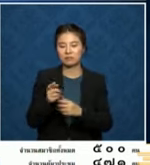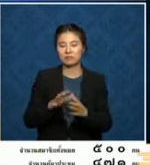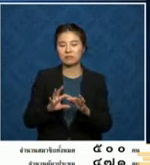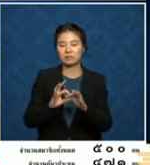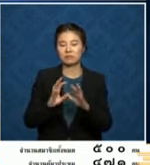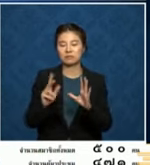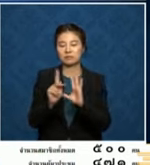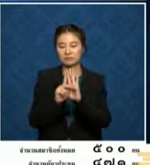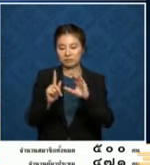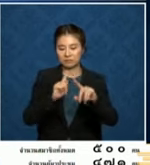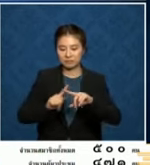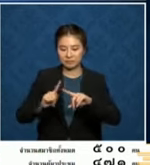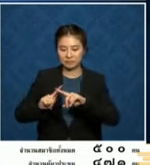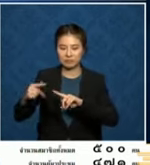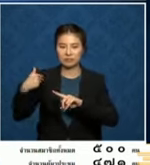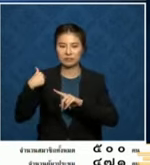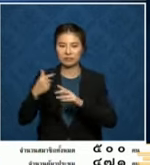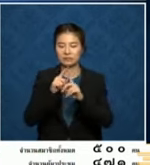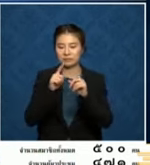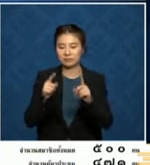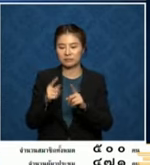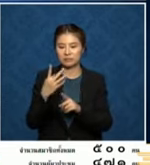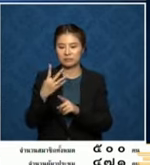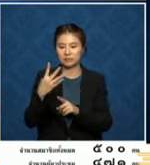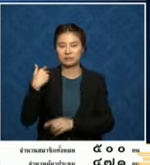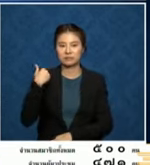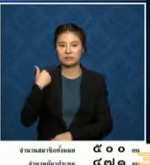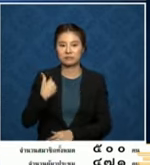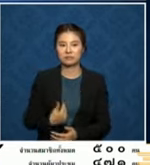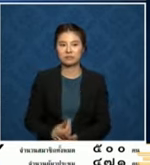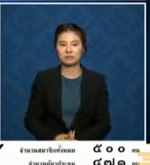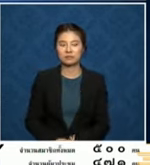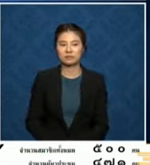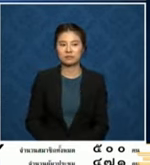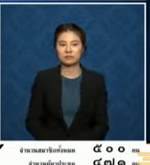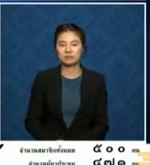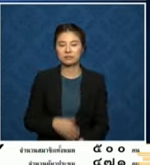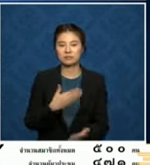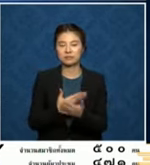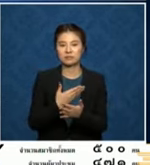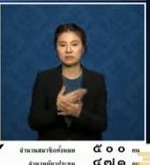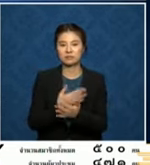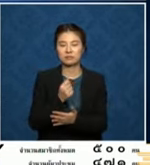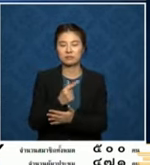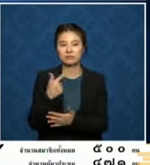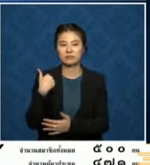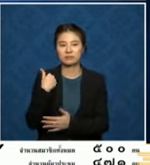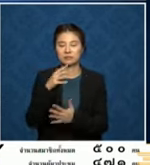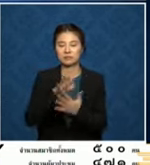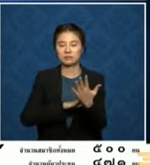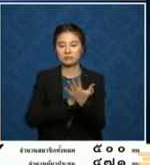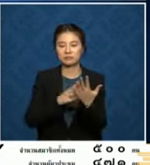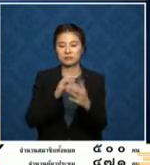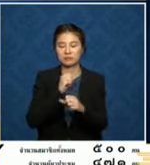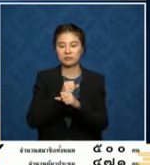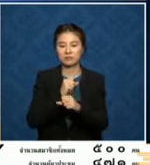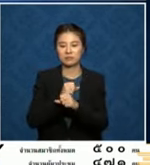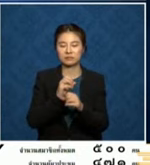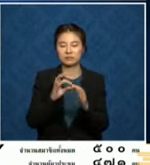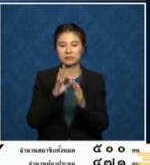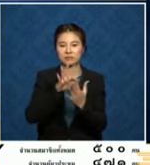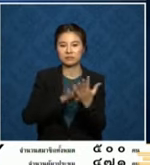ไขดังนี้ที่ผมดาวไว้นะวงเล็บ4นะครับค่าใช้จ่ายในแผนงานพื้นฐานแผนงานยุทธศ